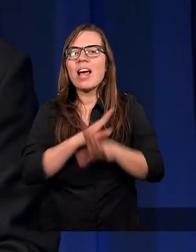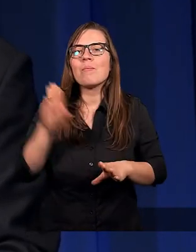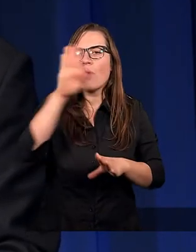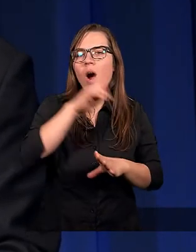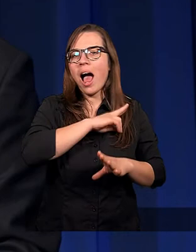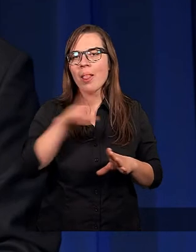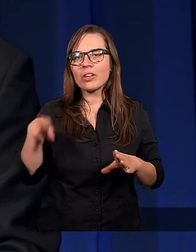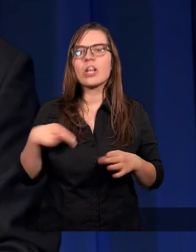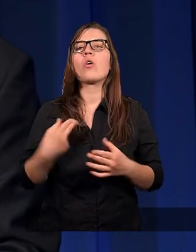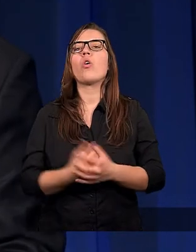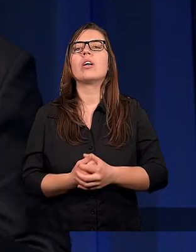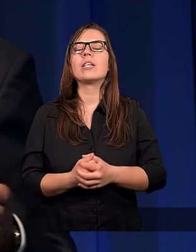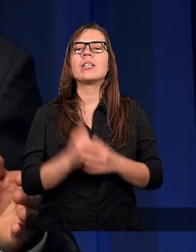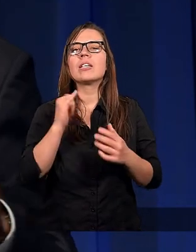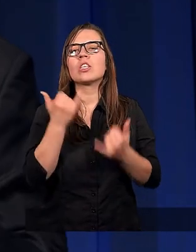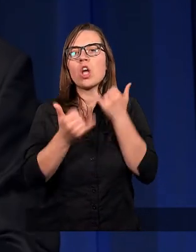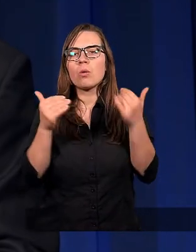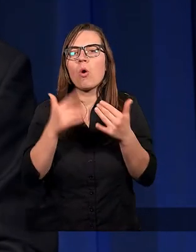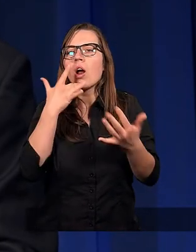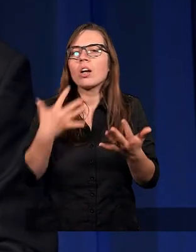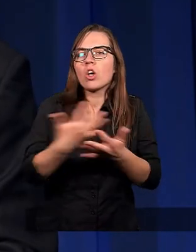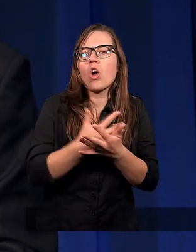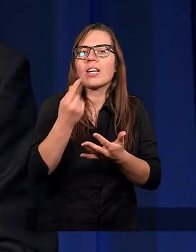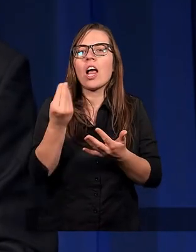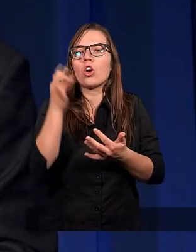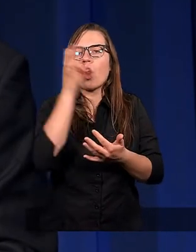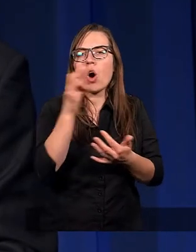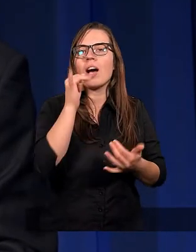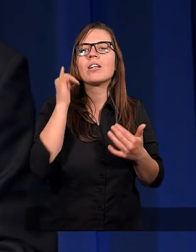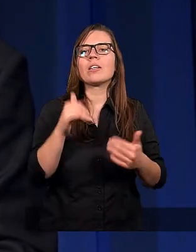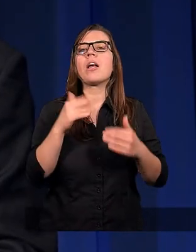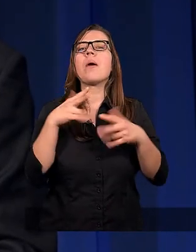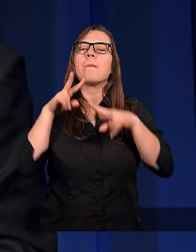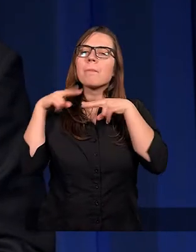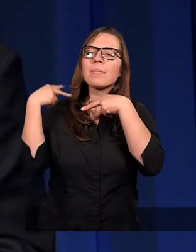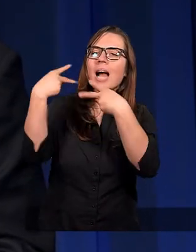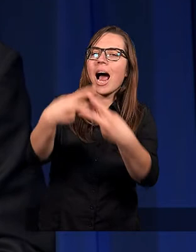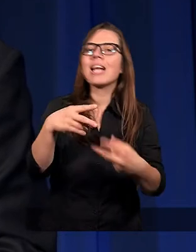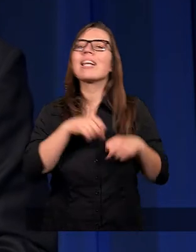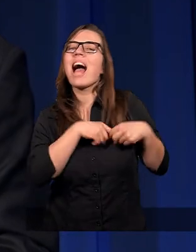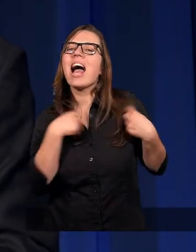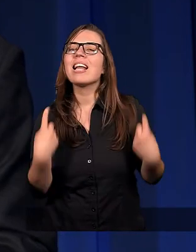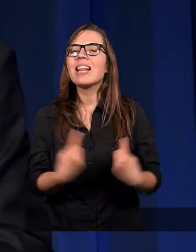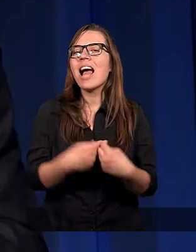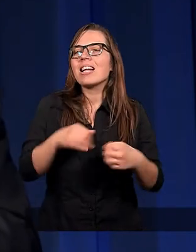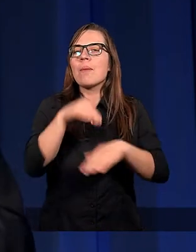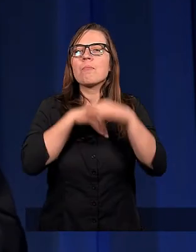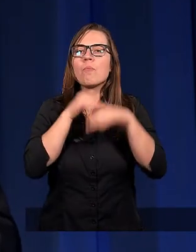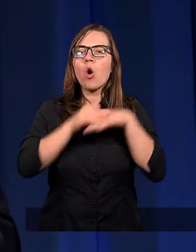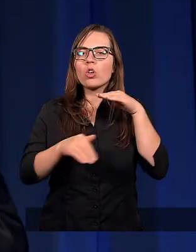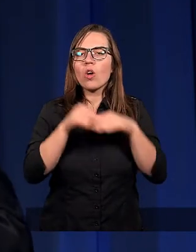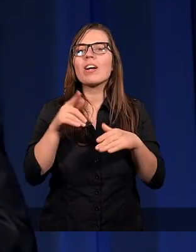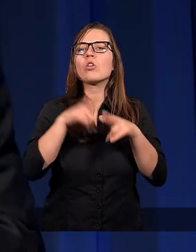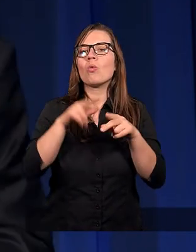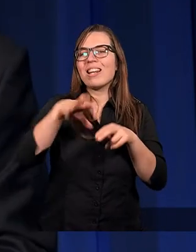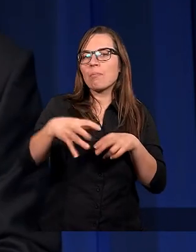Boga. A jeżeli mogę, to skorzystam jeszcze z okazji i przekażę takie serdeczne pozdrowienia od zboru, w którym byłem